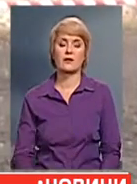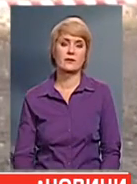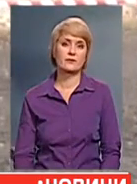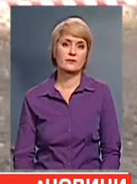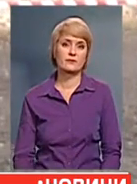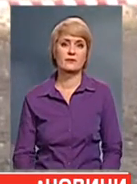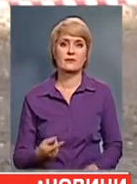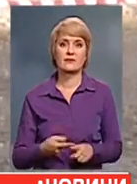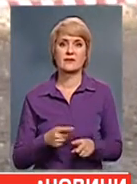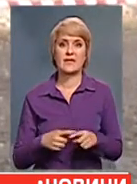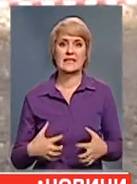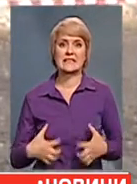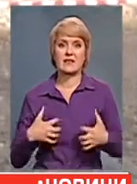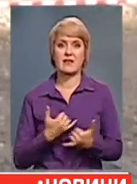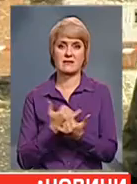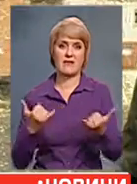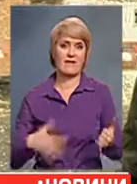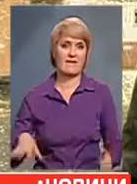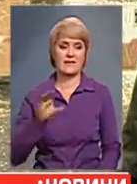ну, це стрес для всіх.